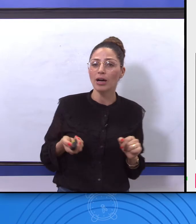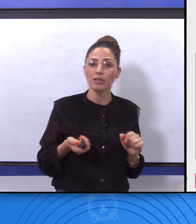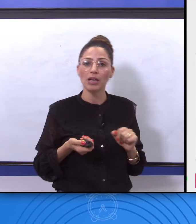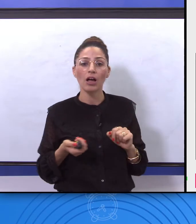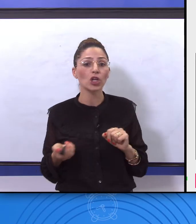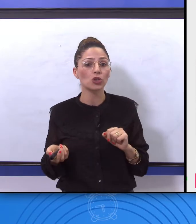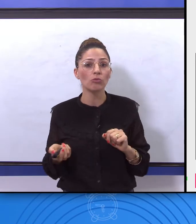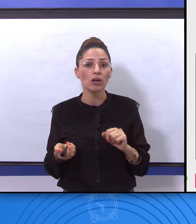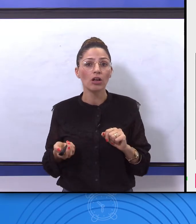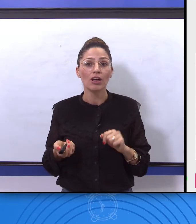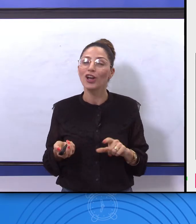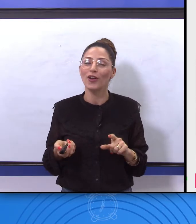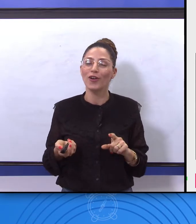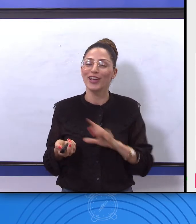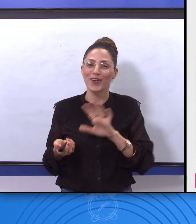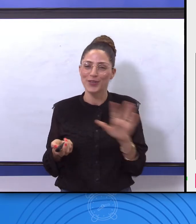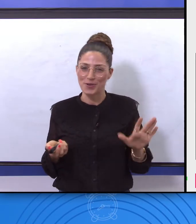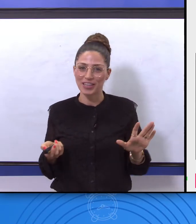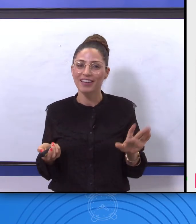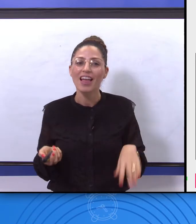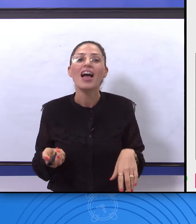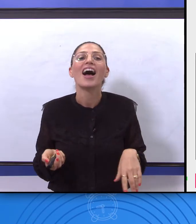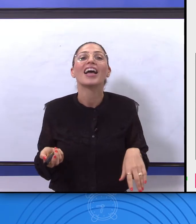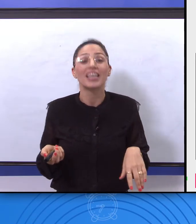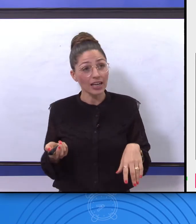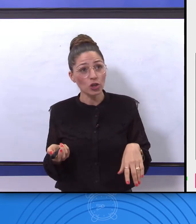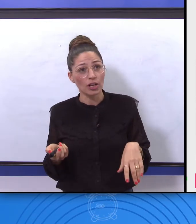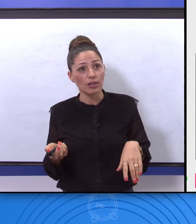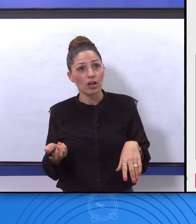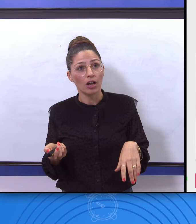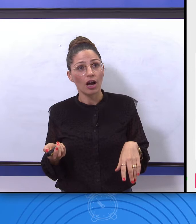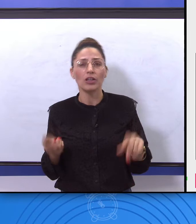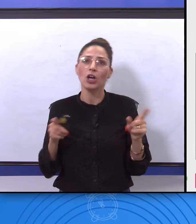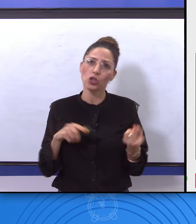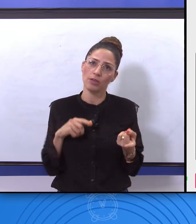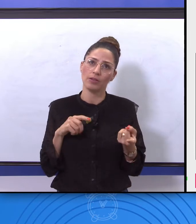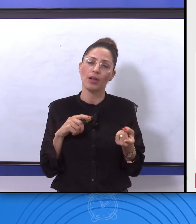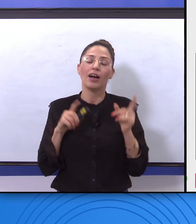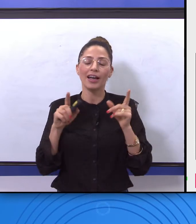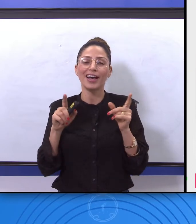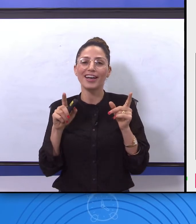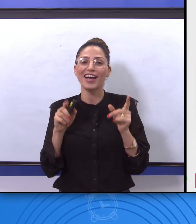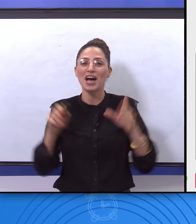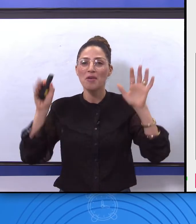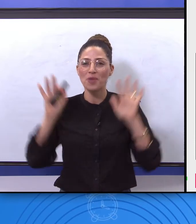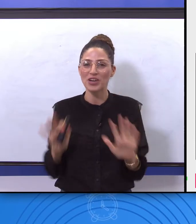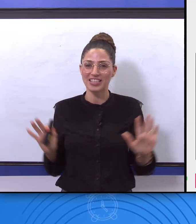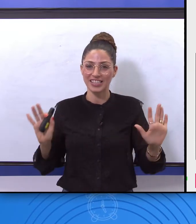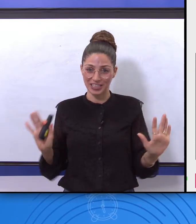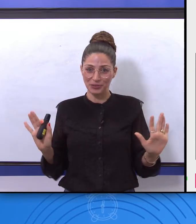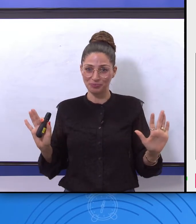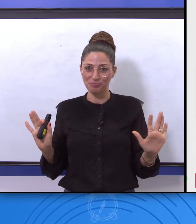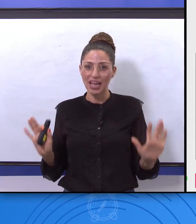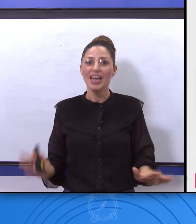נכון, אמרתי מילה, רישום. לא, לא, לא, היא לא רושמת. היא כן רושמת, אבל היא לא רושמת. רגע, רגע, רגע, בואו